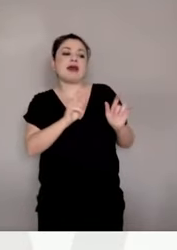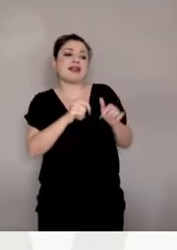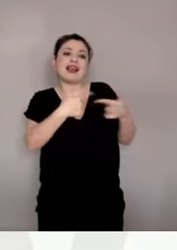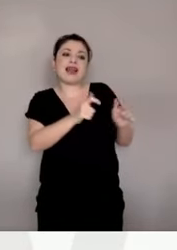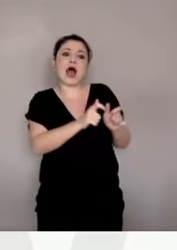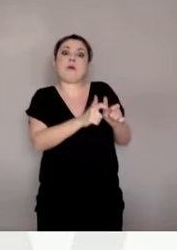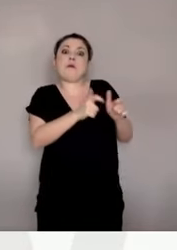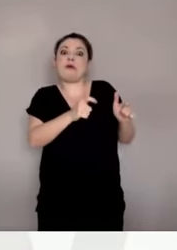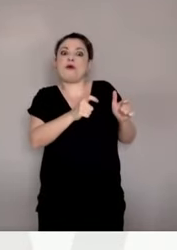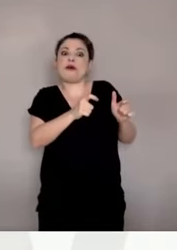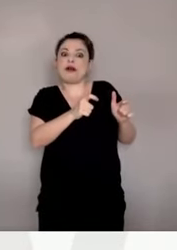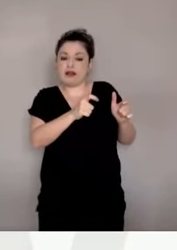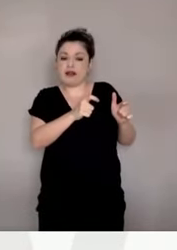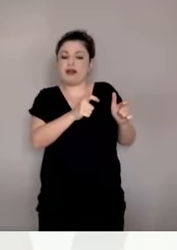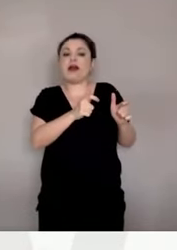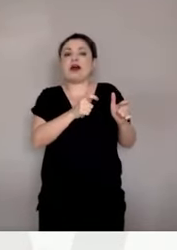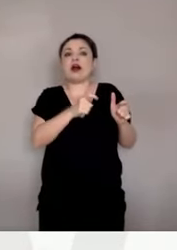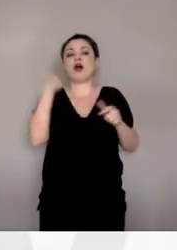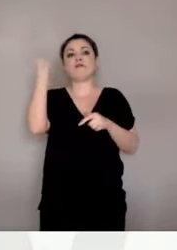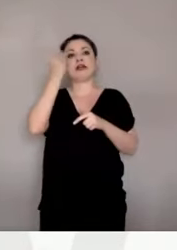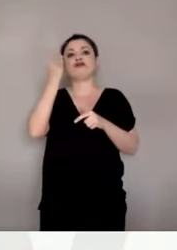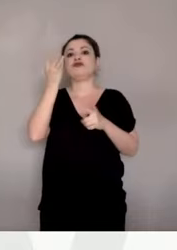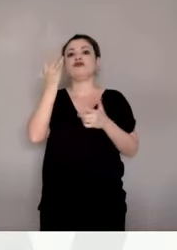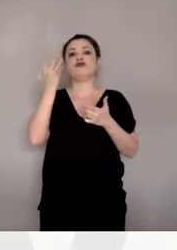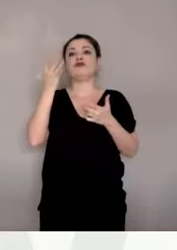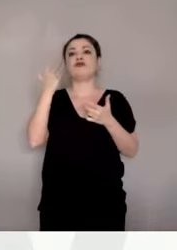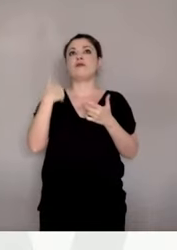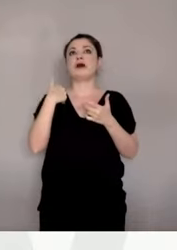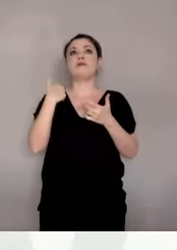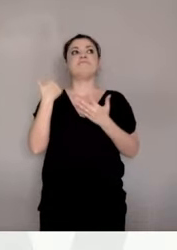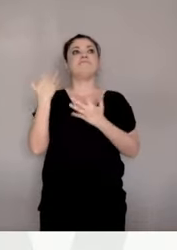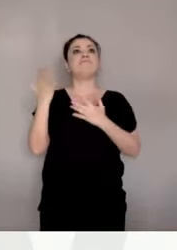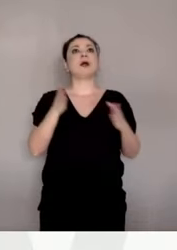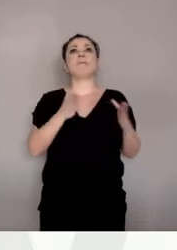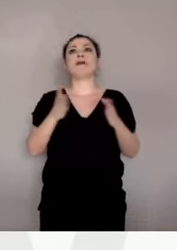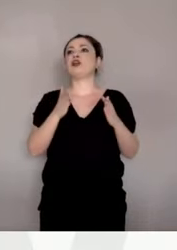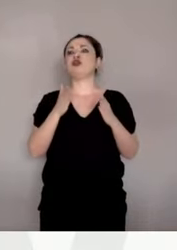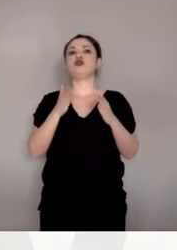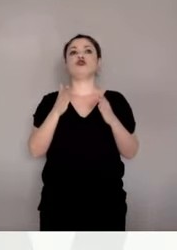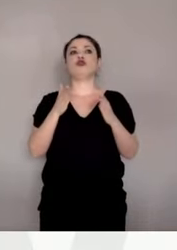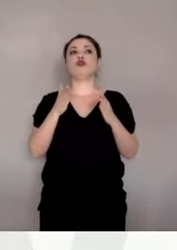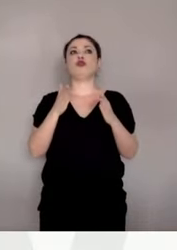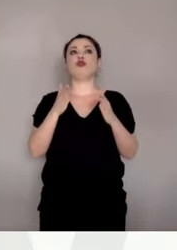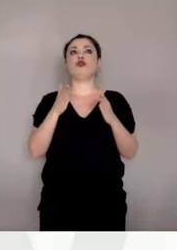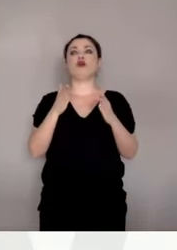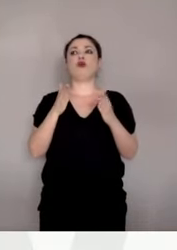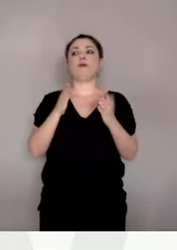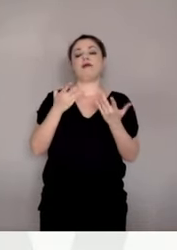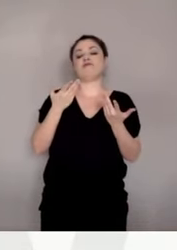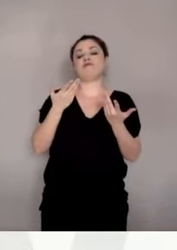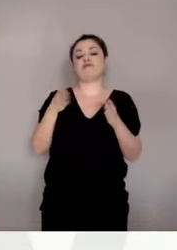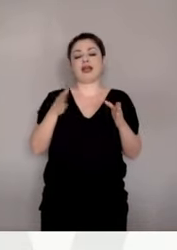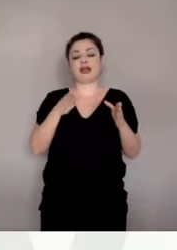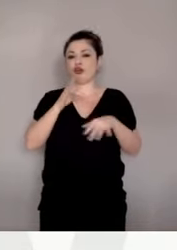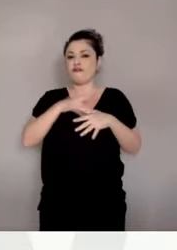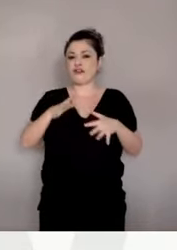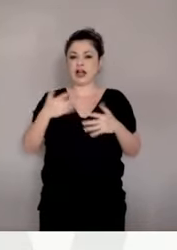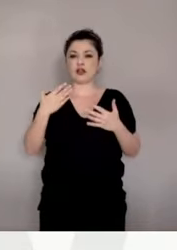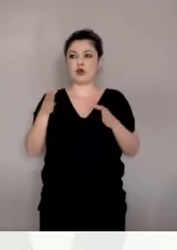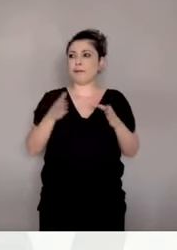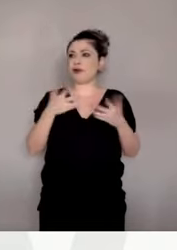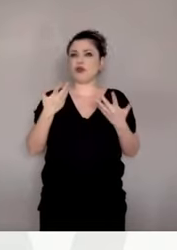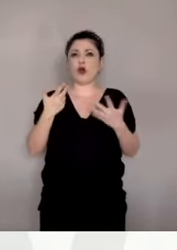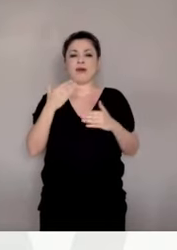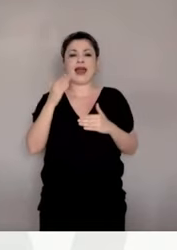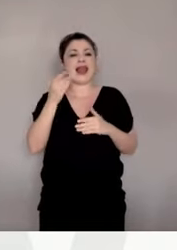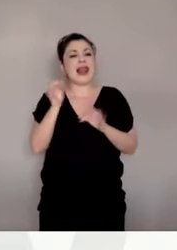se siamo usciti da un periodo nel quale abbiamo perso alcuni ambiti di libertà, siamo rimasti